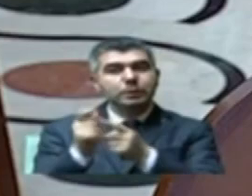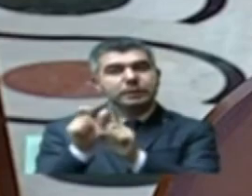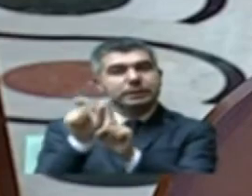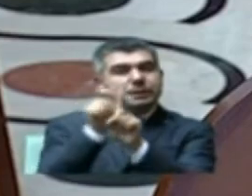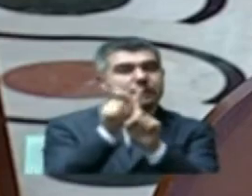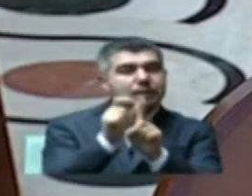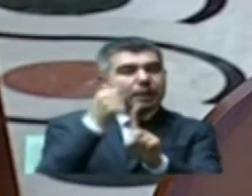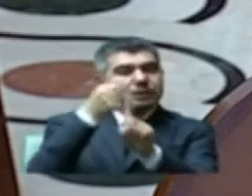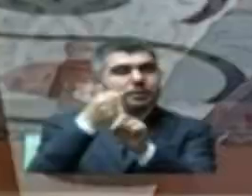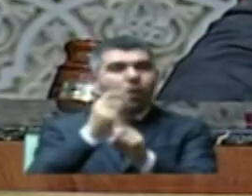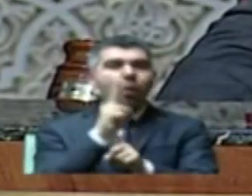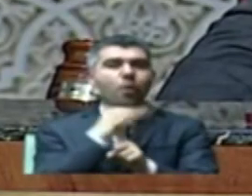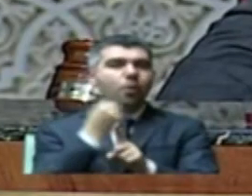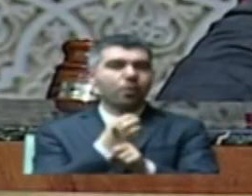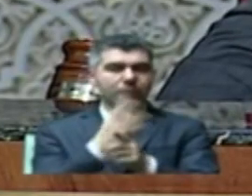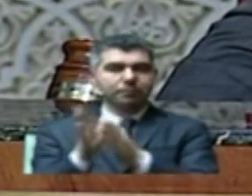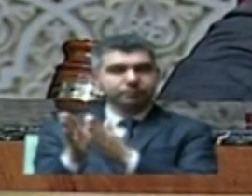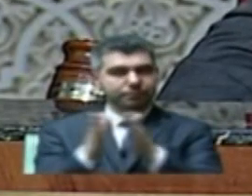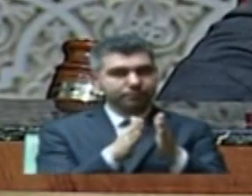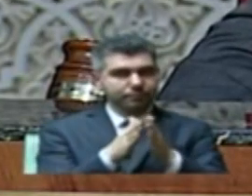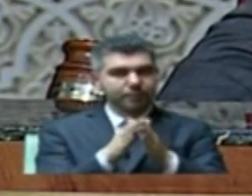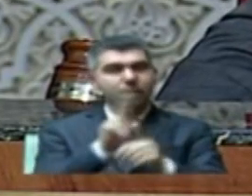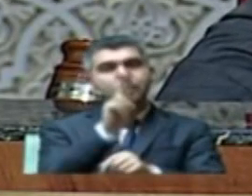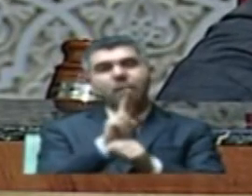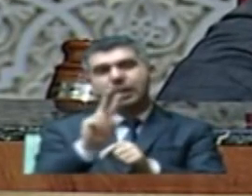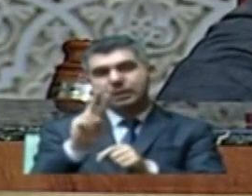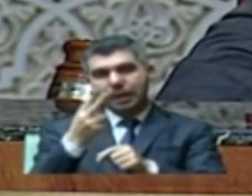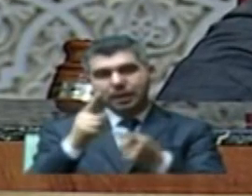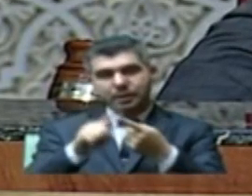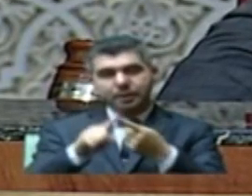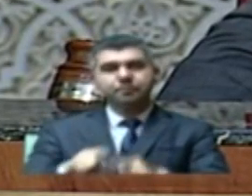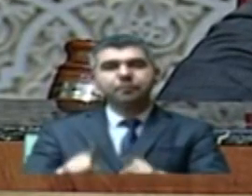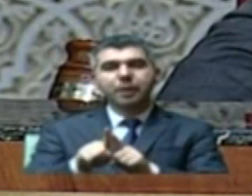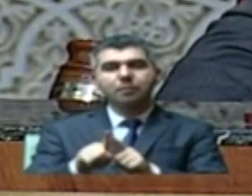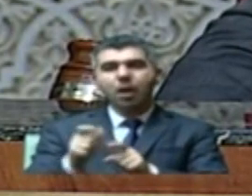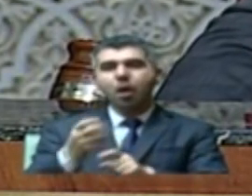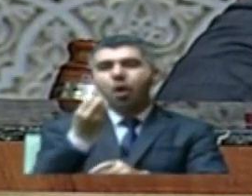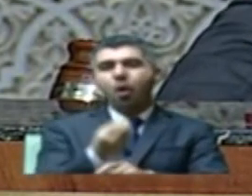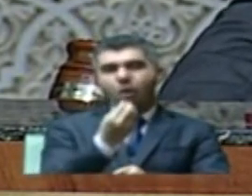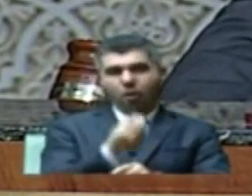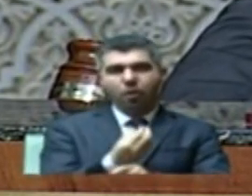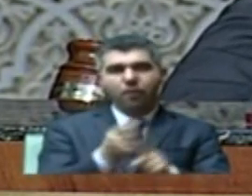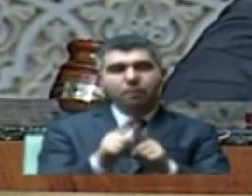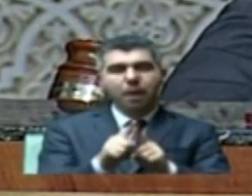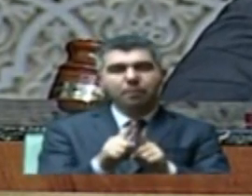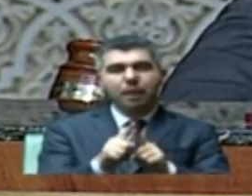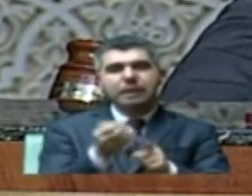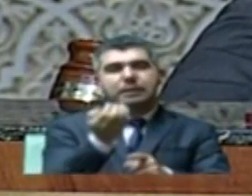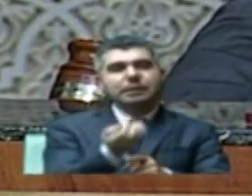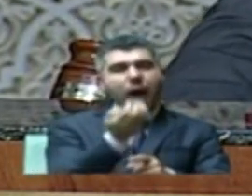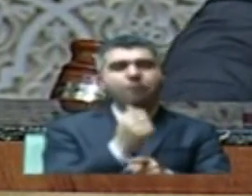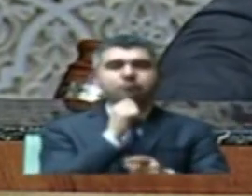مشغلة عليه الحكومة الآن. شكرا سيد الوزير. السؤال الثاني موضوعه ظاهرة الأطفال المتشردين بالقرى والمدن